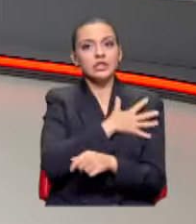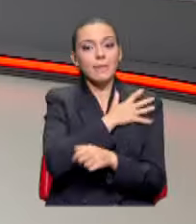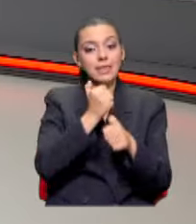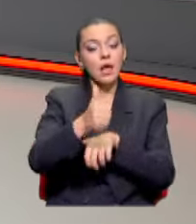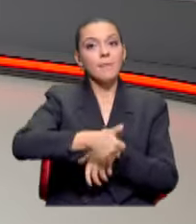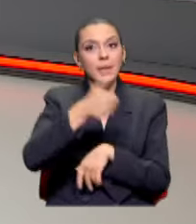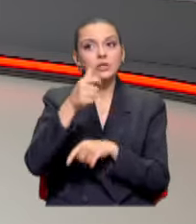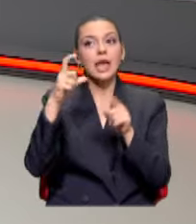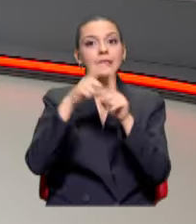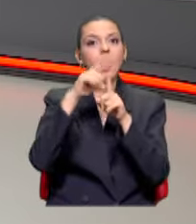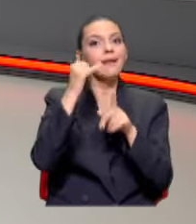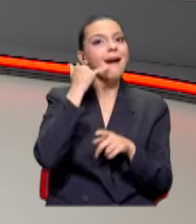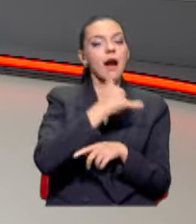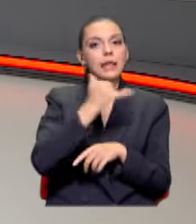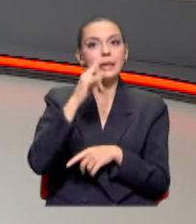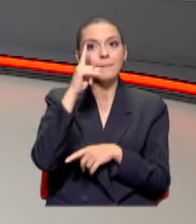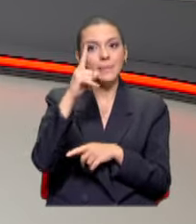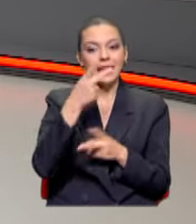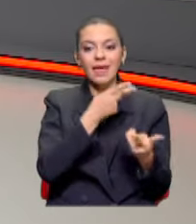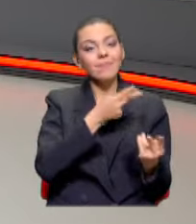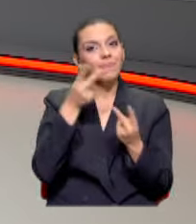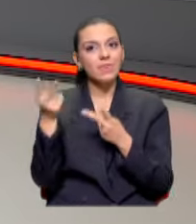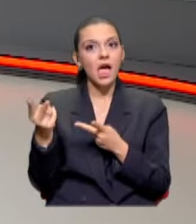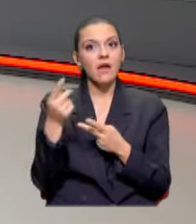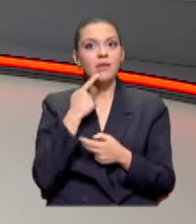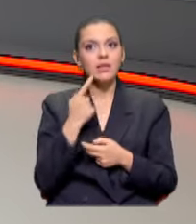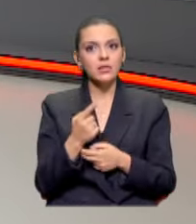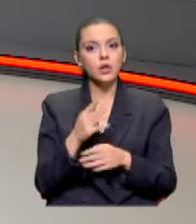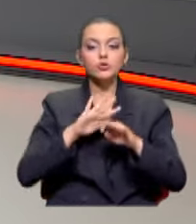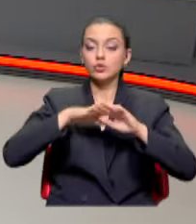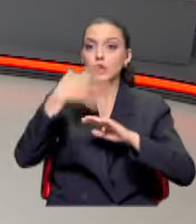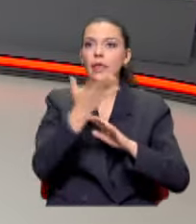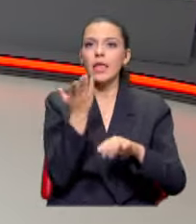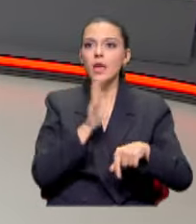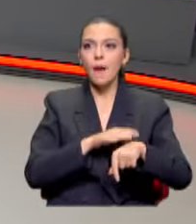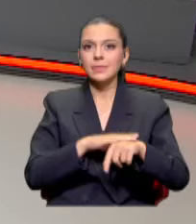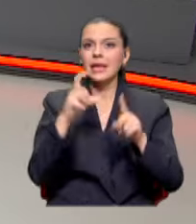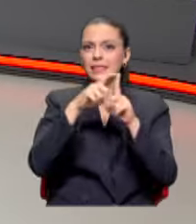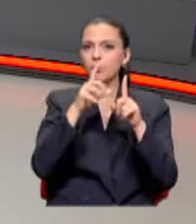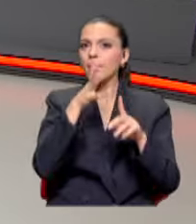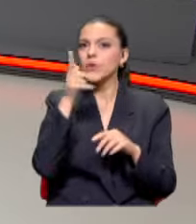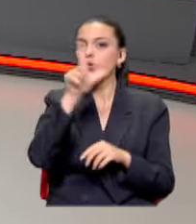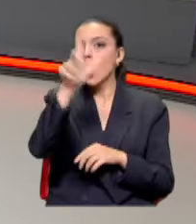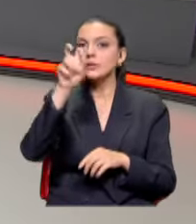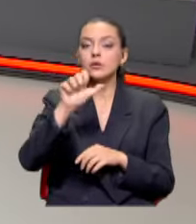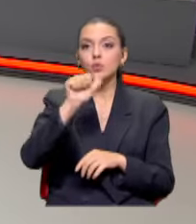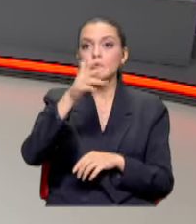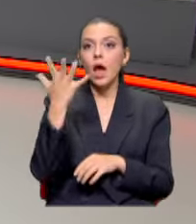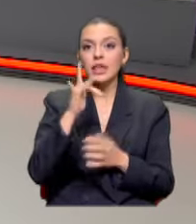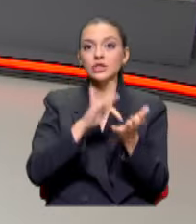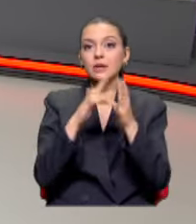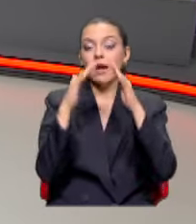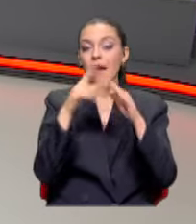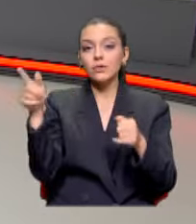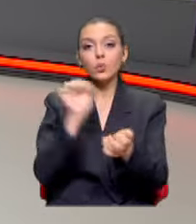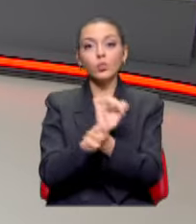Başkanı Dilara'yı aradı. Ona bir çağrıda, bir davette bulundu. Ardından ne yaptı? Dilruba biliyorsunuz 18 gündür